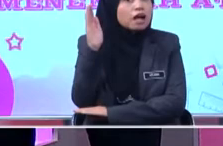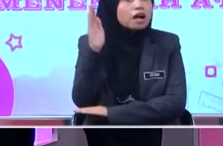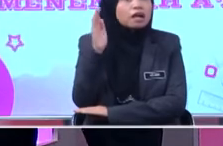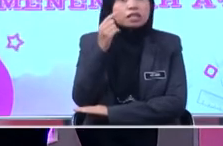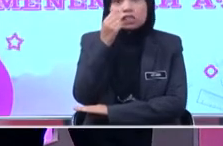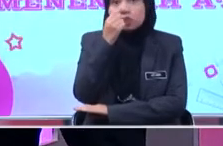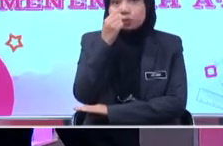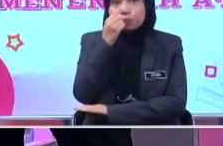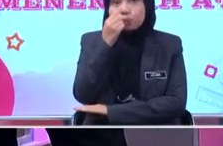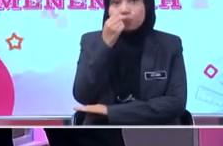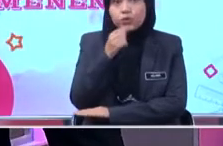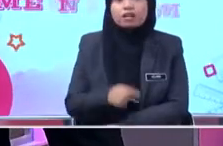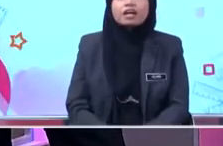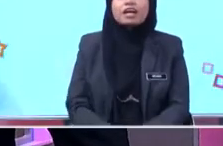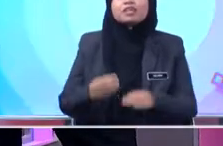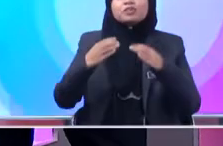boleh